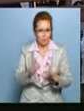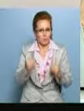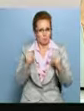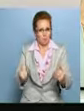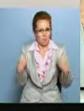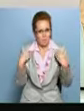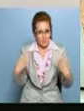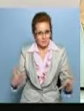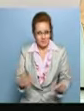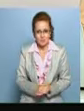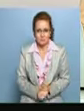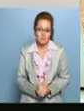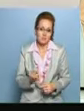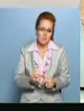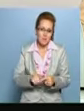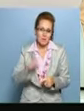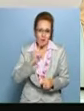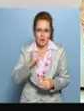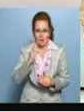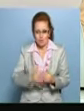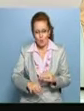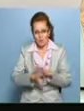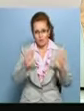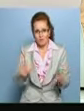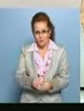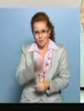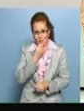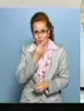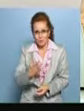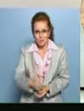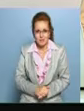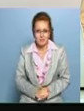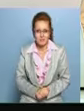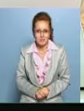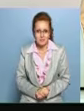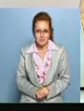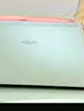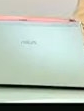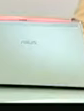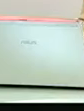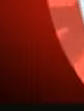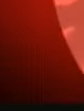праздника и это пока всё Удачного Вам дня итоги подведём ровно в 7 вечера До встречи